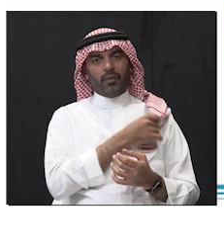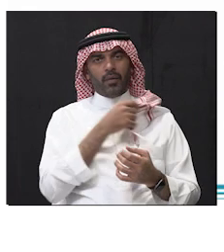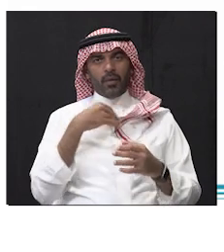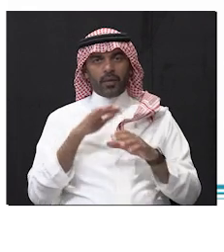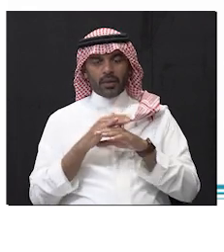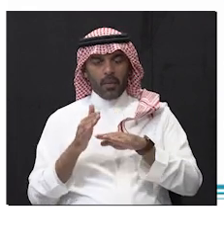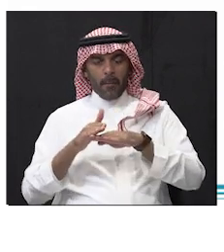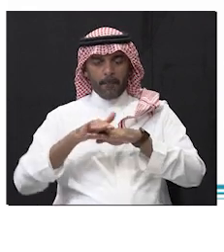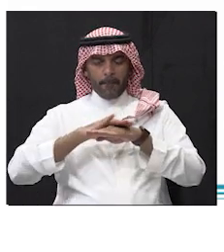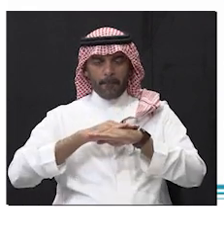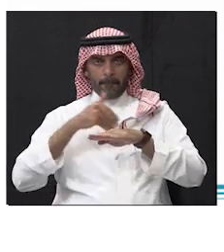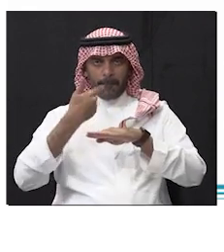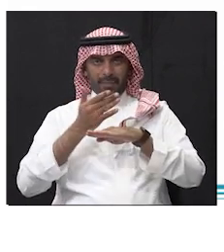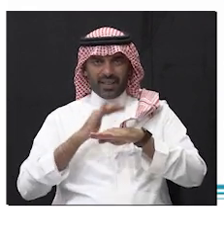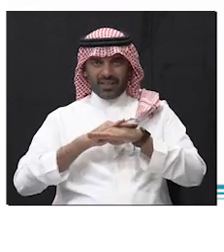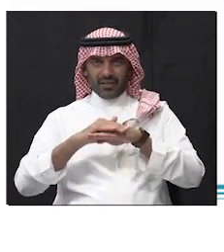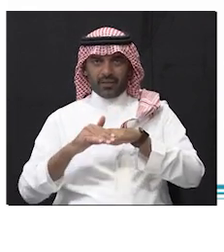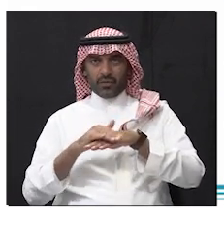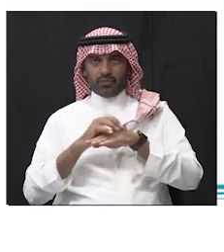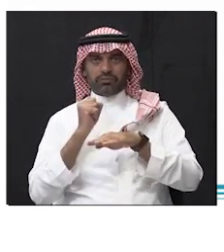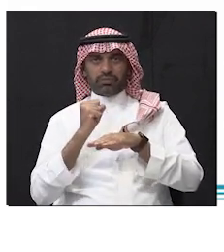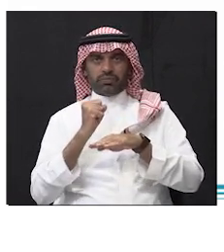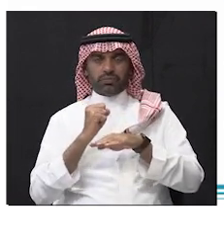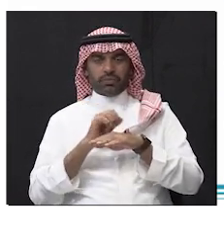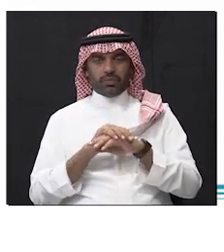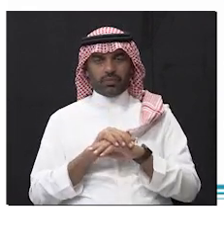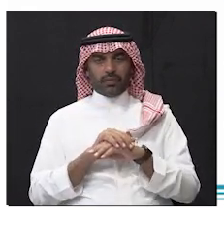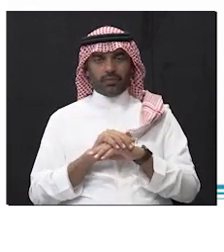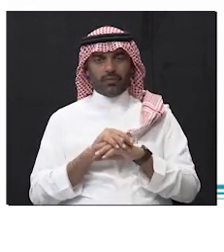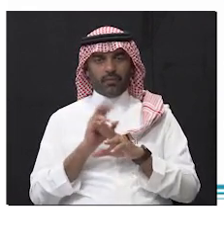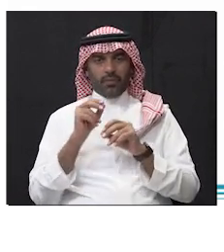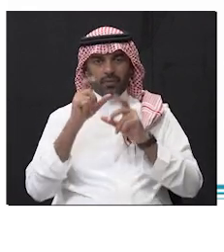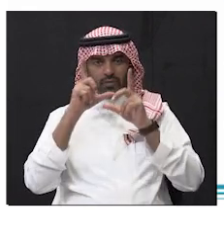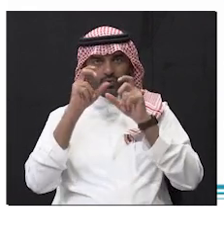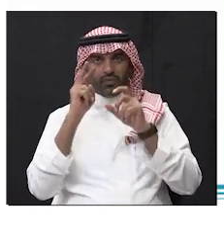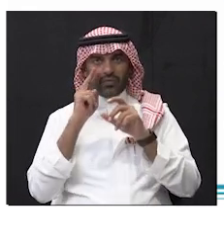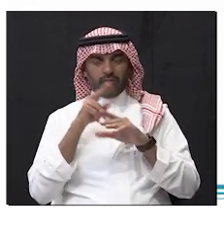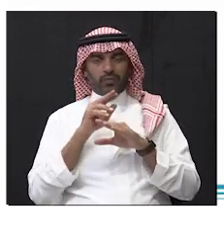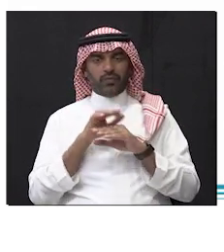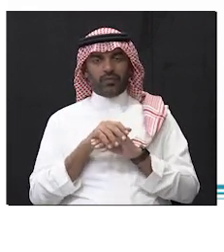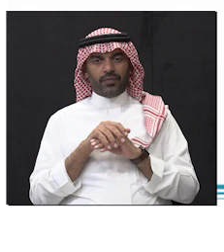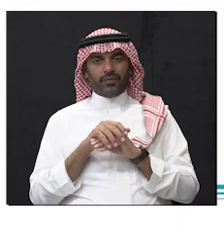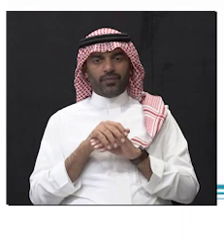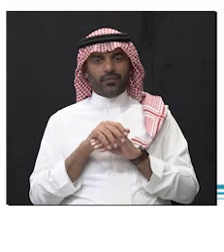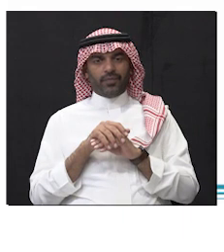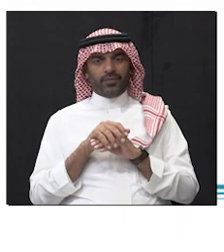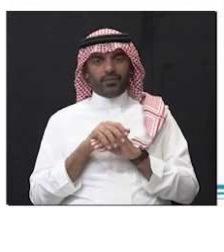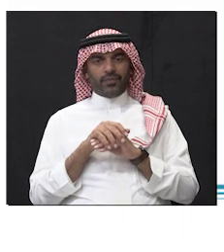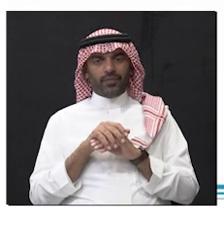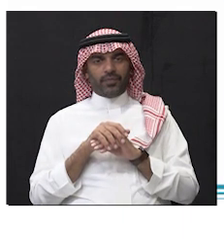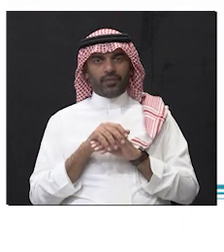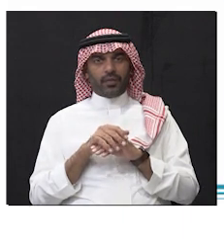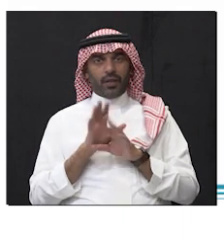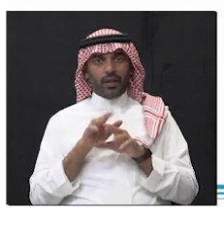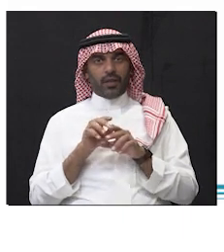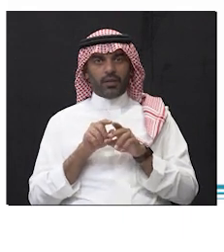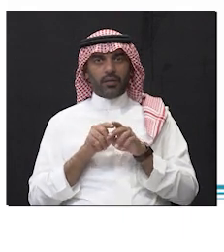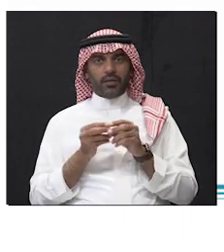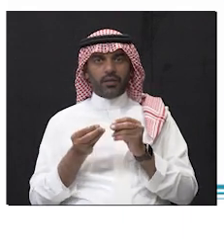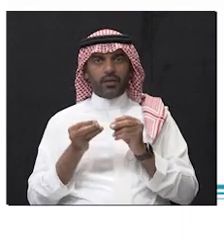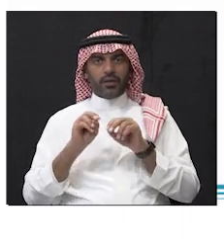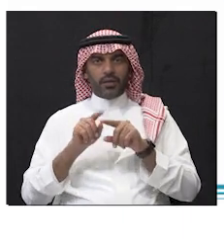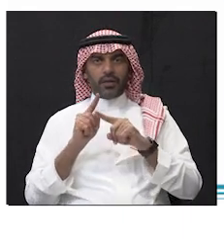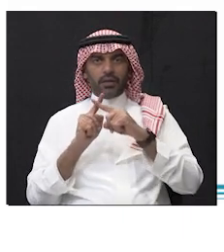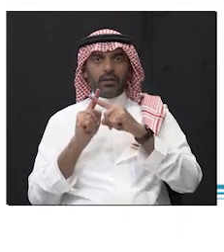لها هيكل خارجي صلب، واضح من الصورة التي أمامكم. كذلك يوجد لها زوائد